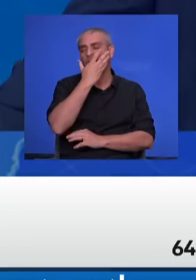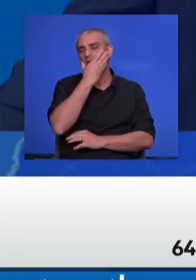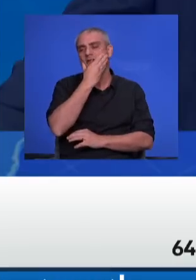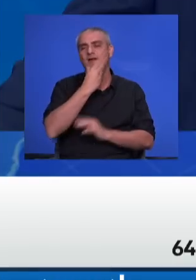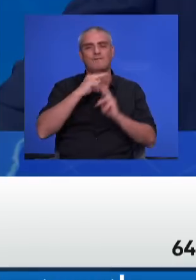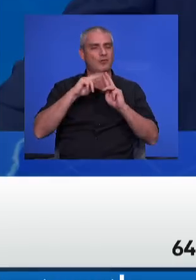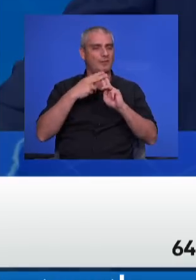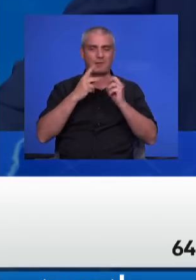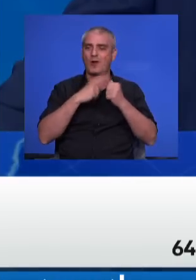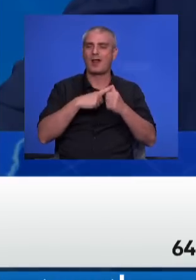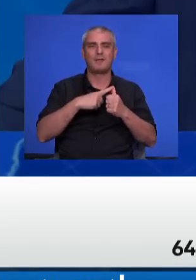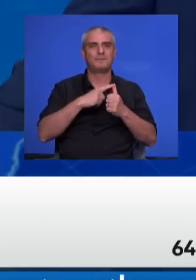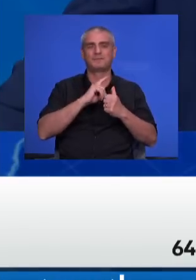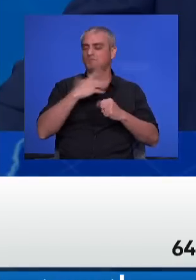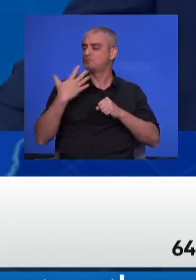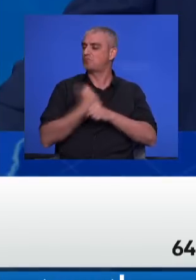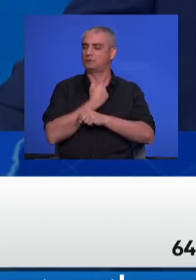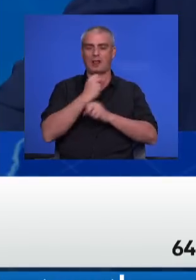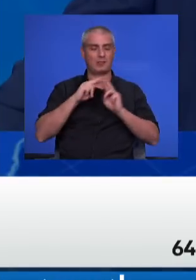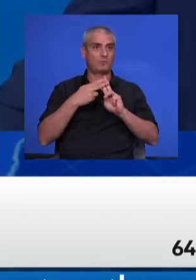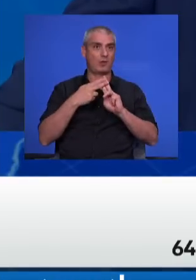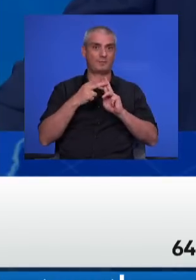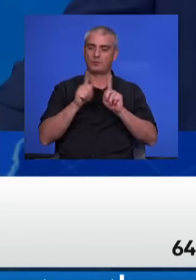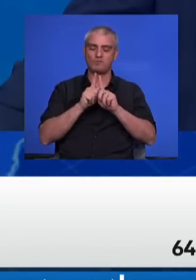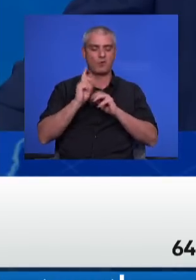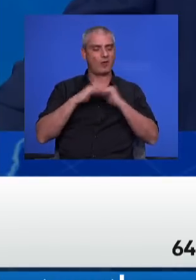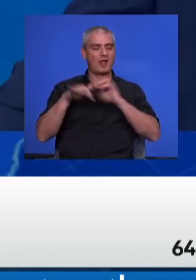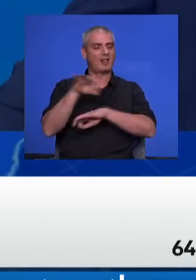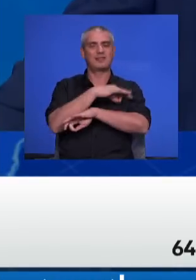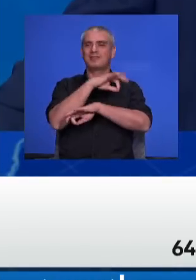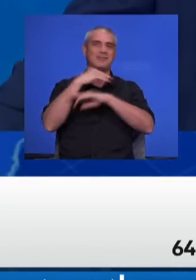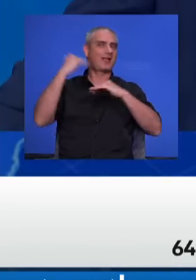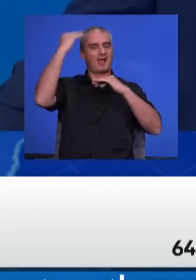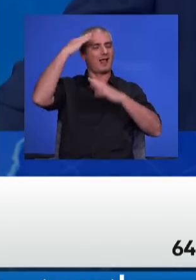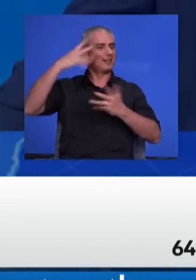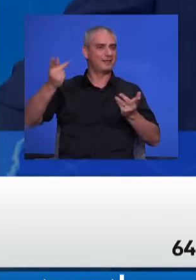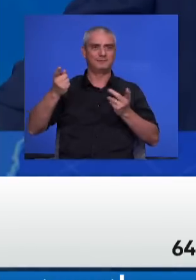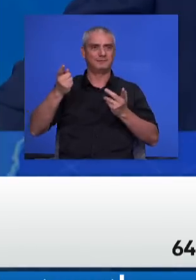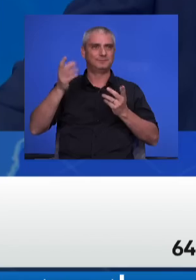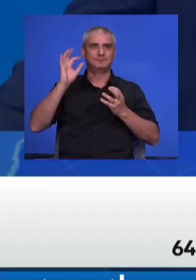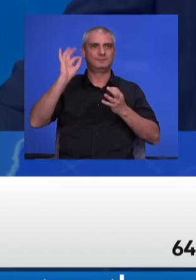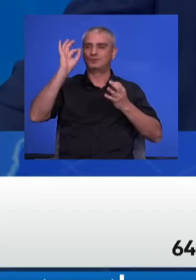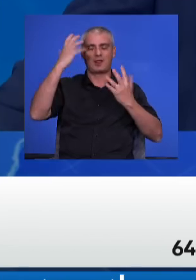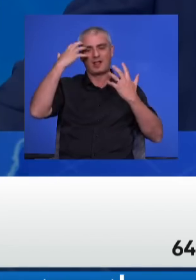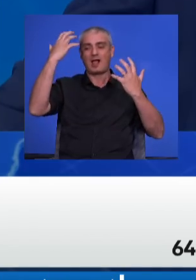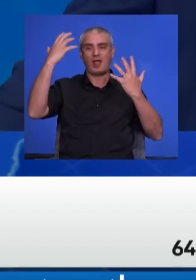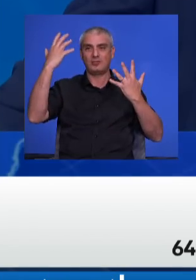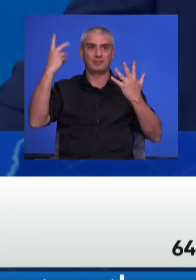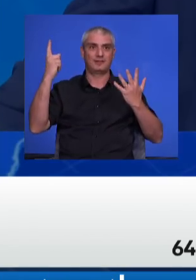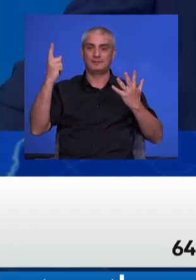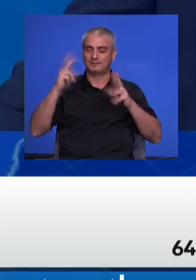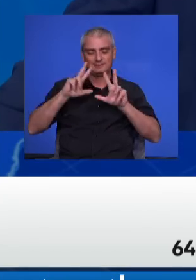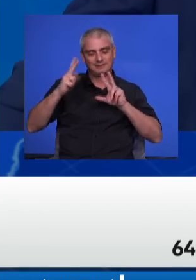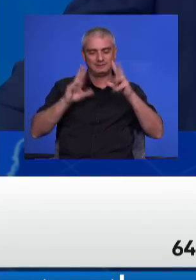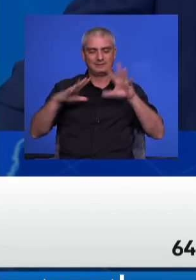בעולם, הכי מוצלחות, כלומר, כאילו נבנתה על ידי אדריכל על, על ידי יד של גאון שעיצב את